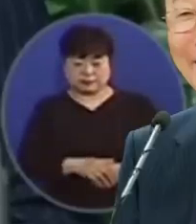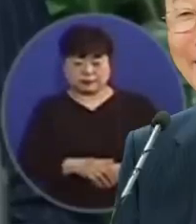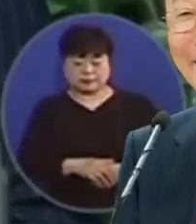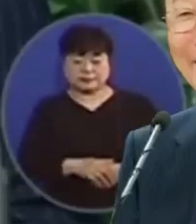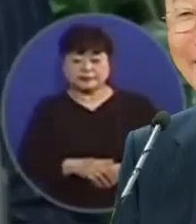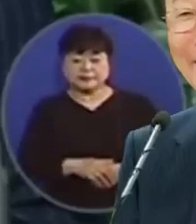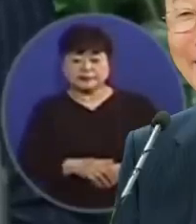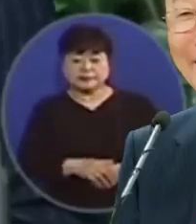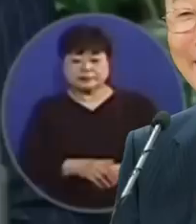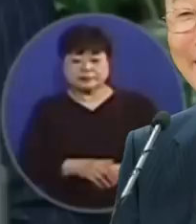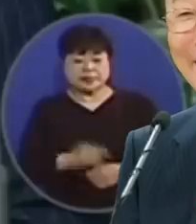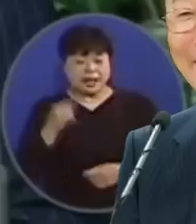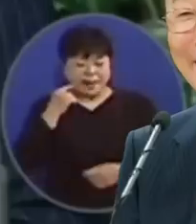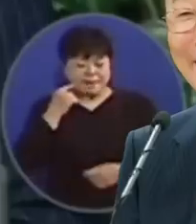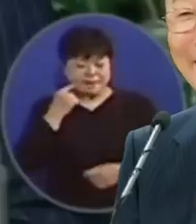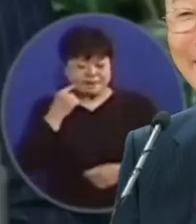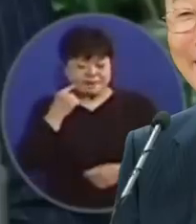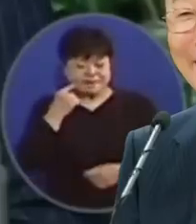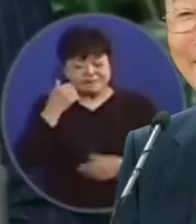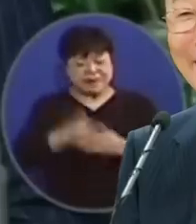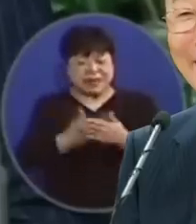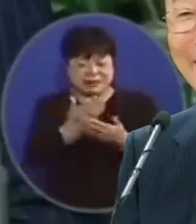재배될 수 있습니다. 암은 재배하고